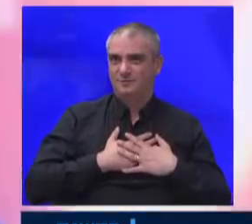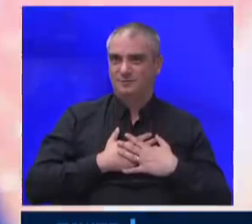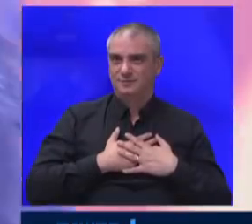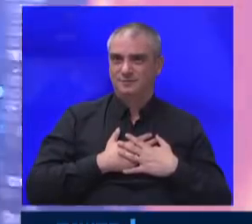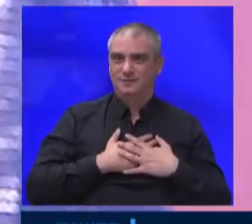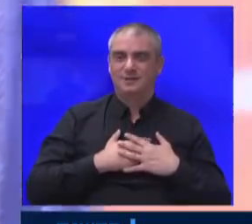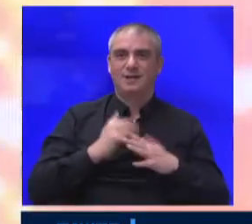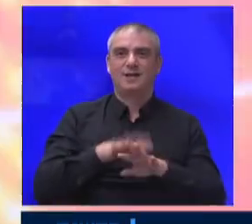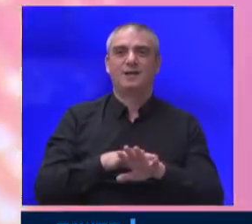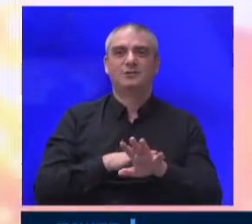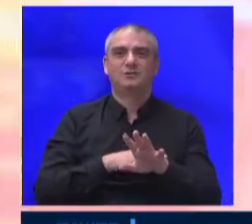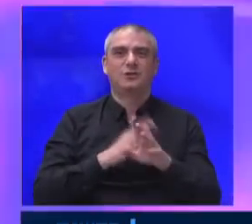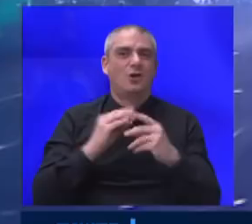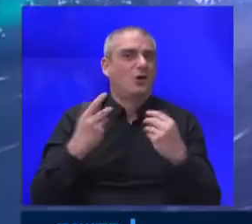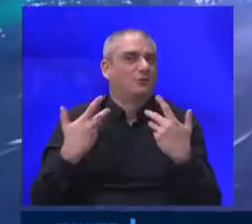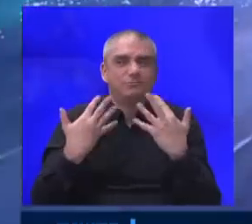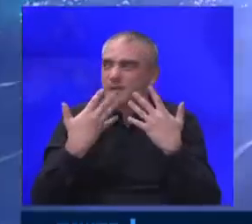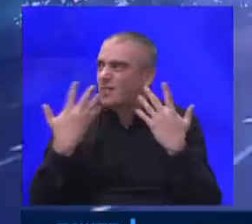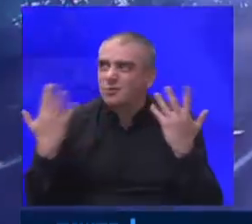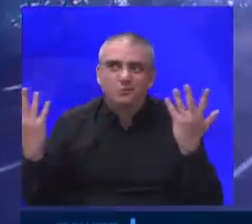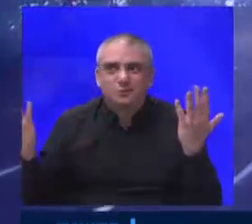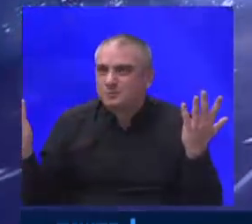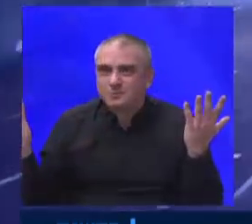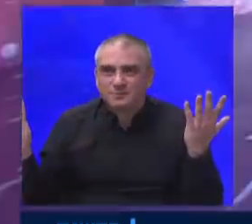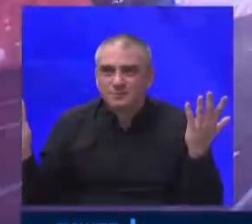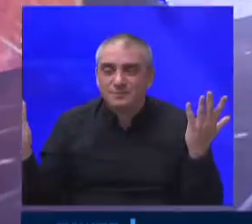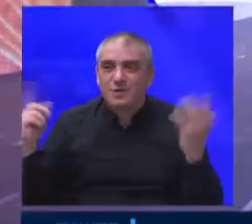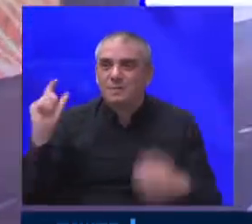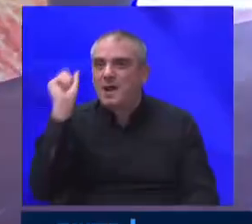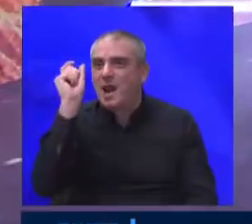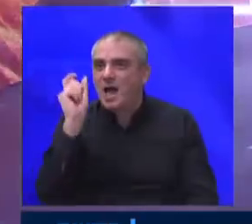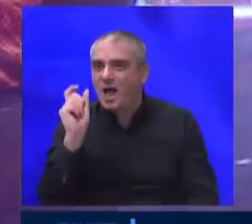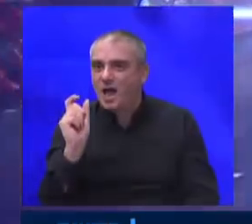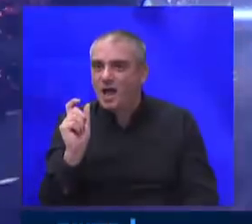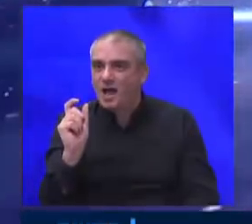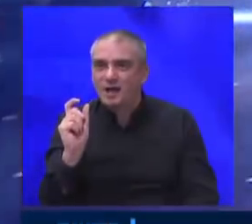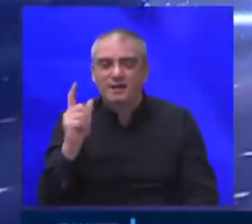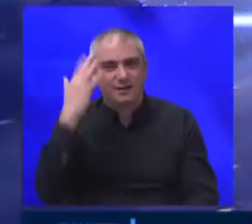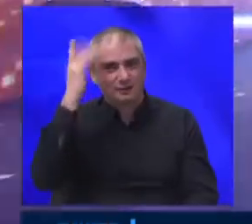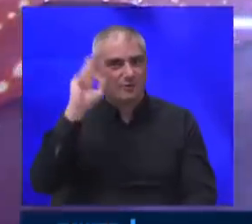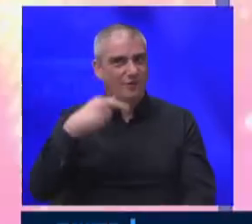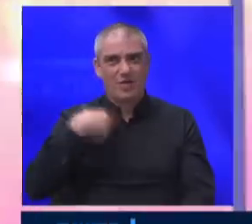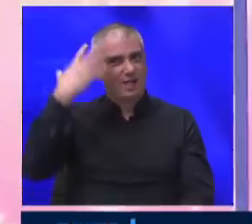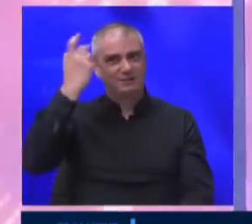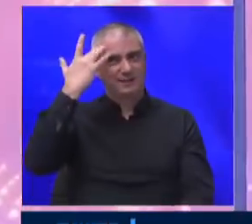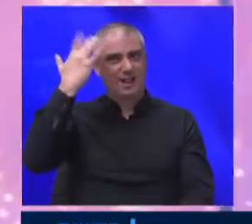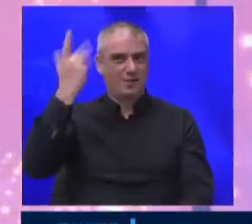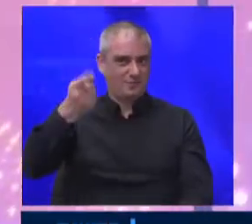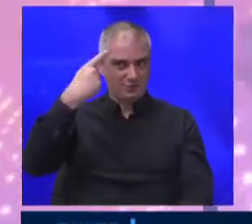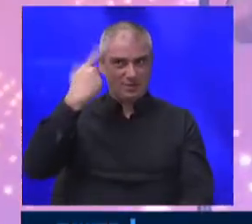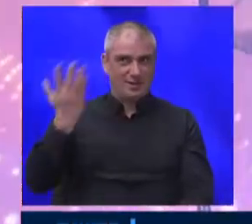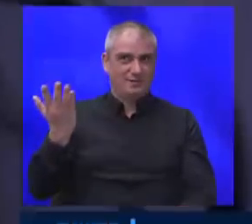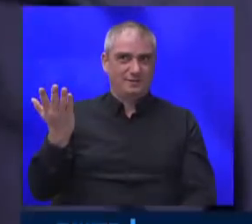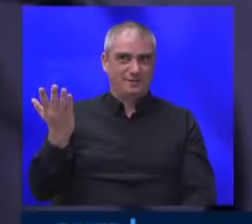והרגש עוד סתום. כל מילה. זה חלום שאפילו לא יעזתי לחלום. אני עדיין